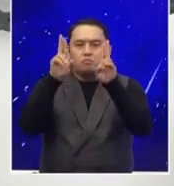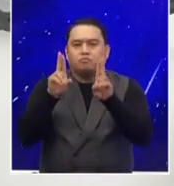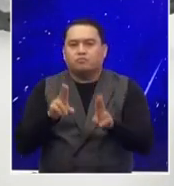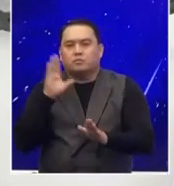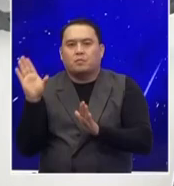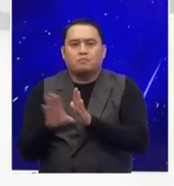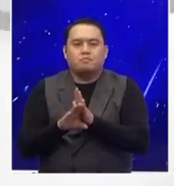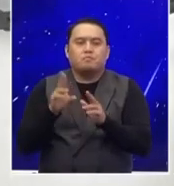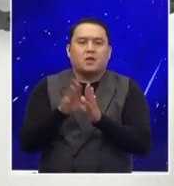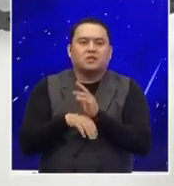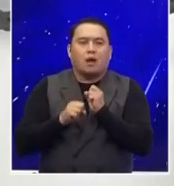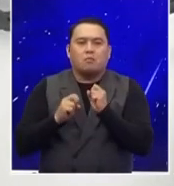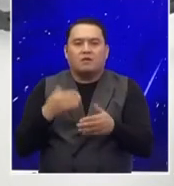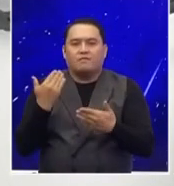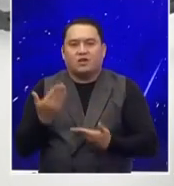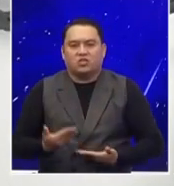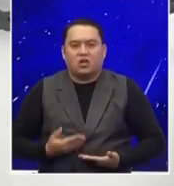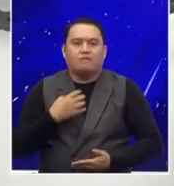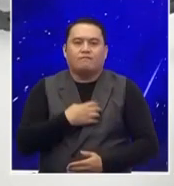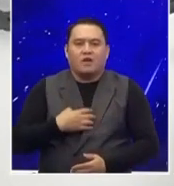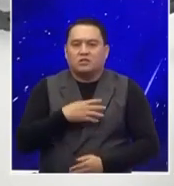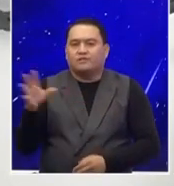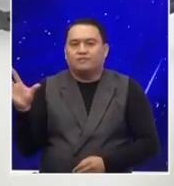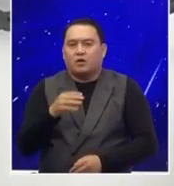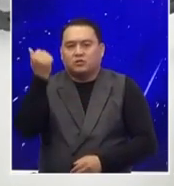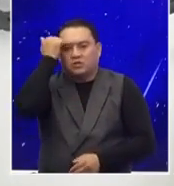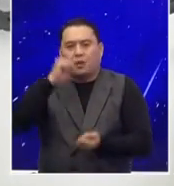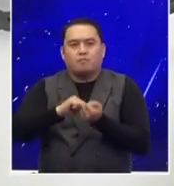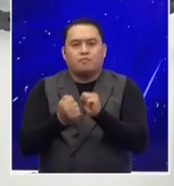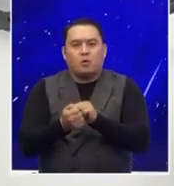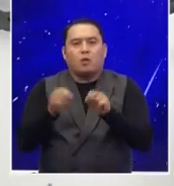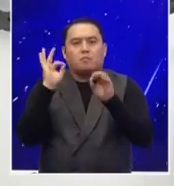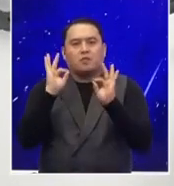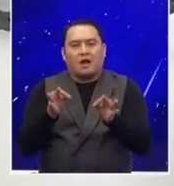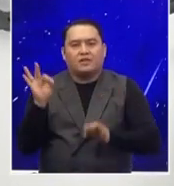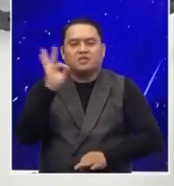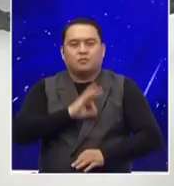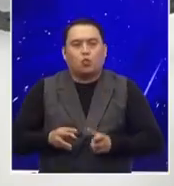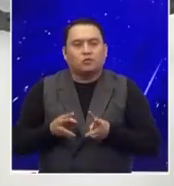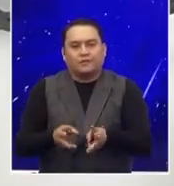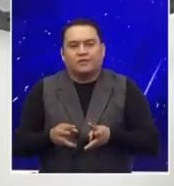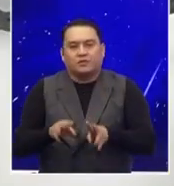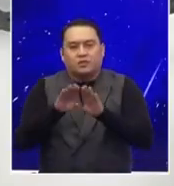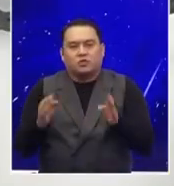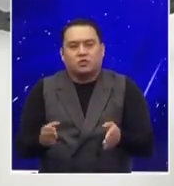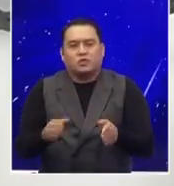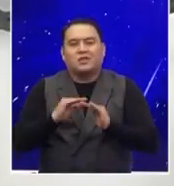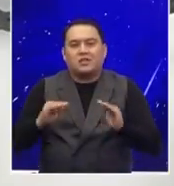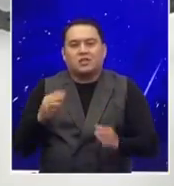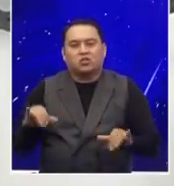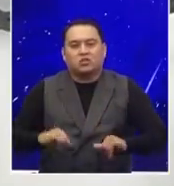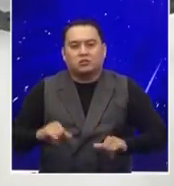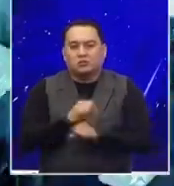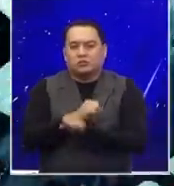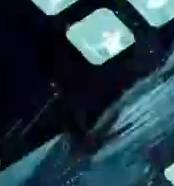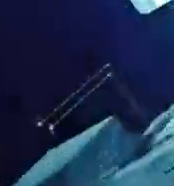пожарной безопасности. Ваша жизнь превыше всего. Запомните это. Правильно эксплуатируйте ваши печи и не подпускайте детей к спичкам.